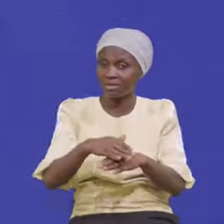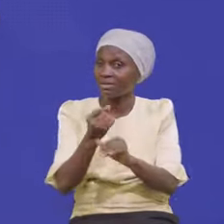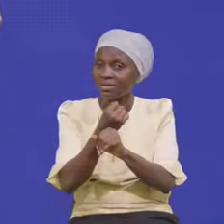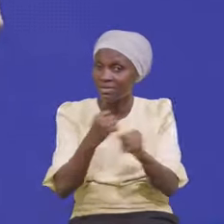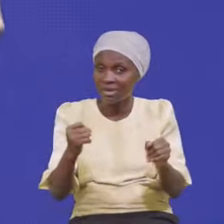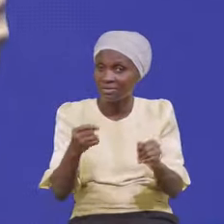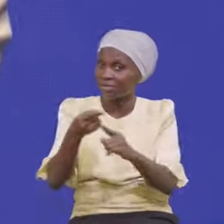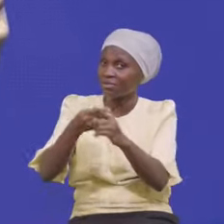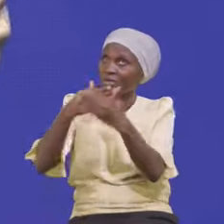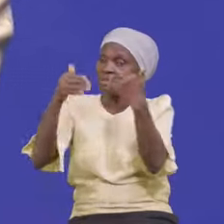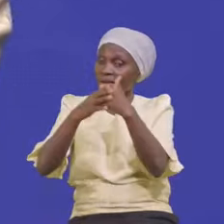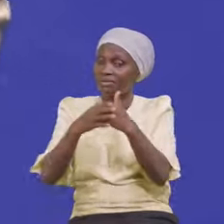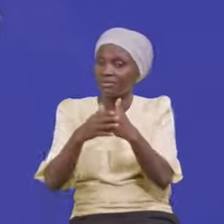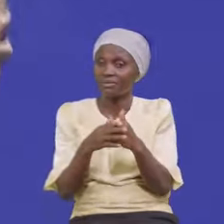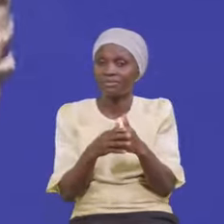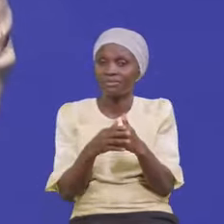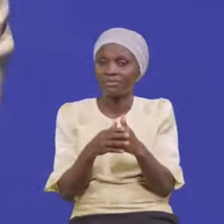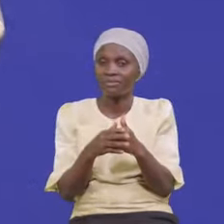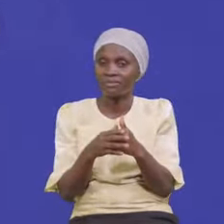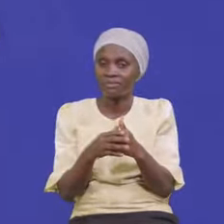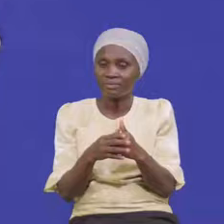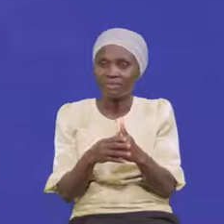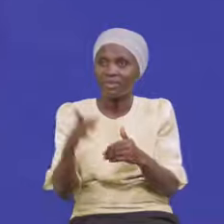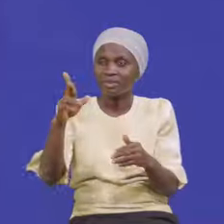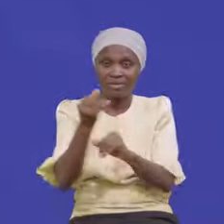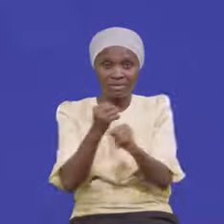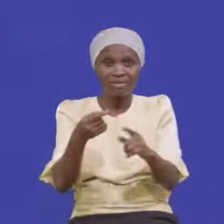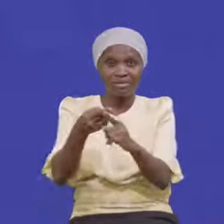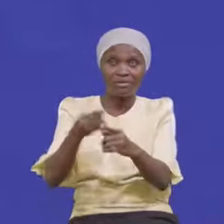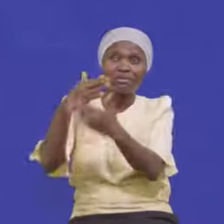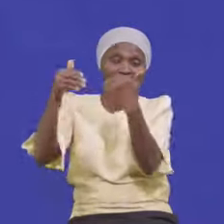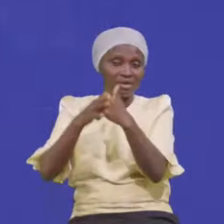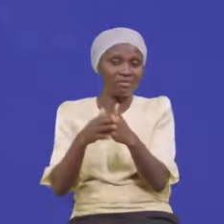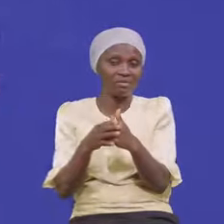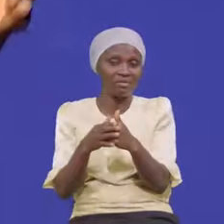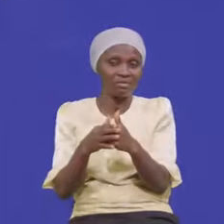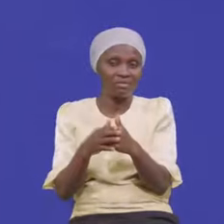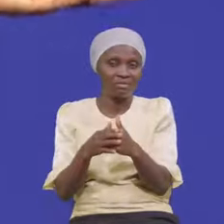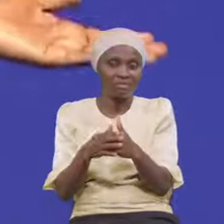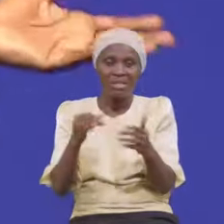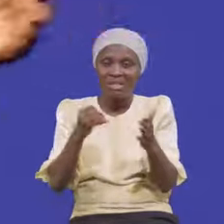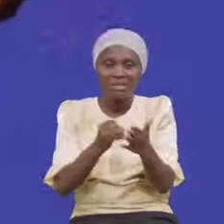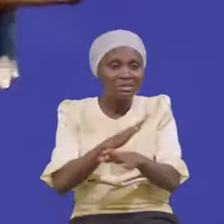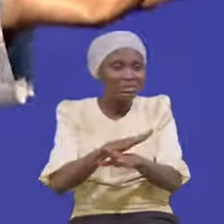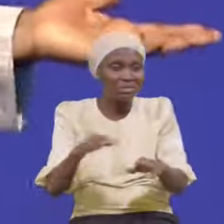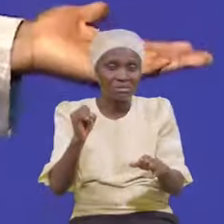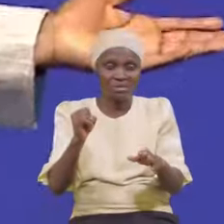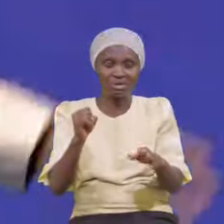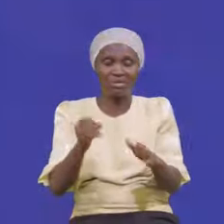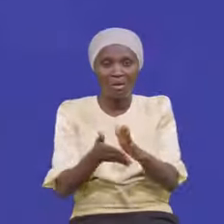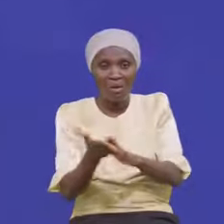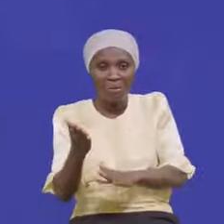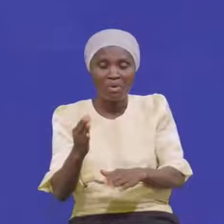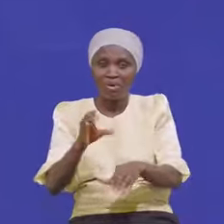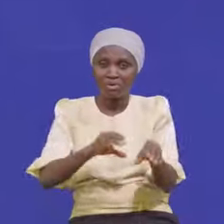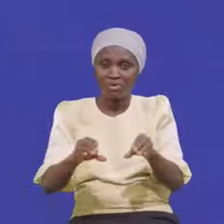Salvation from heaven. పరలోకం నుంచి రక్షణ. Redemption from heaven. విమోచన పరలోకం నుండి. It doesn't operate the way they operate the market